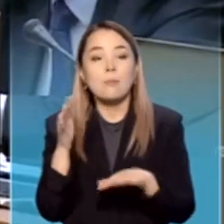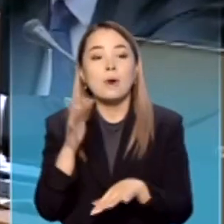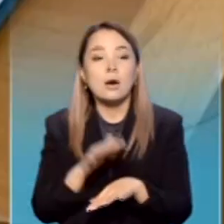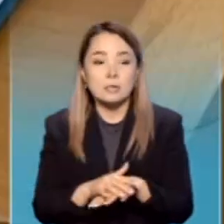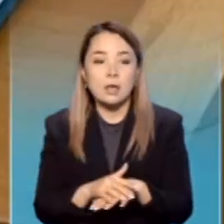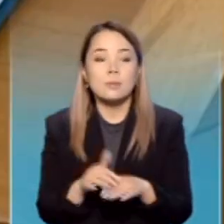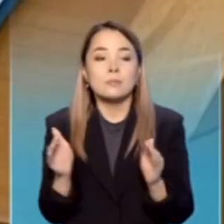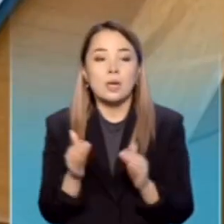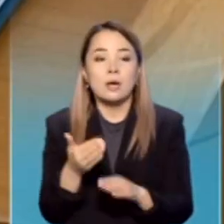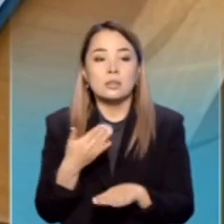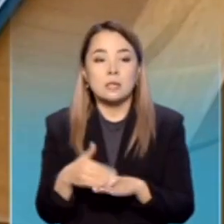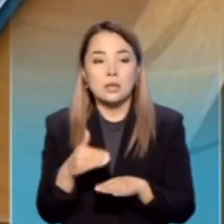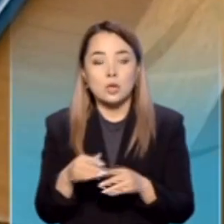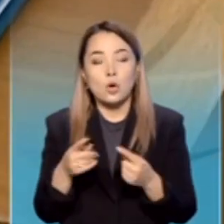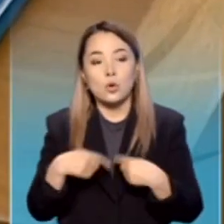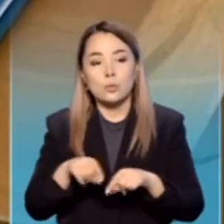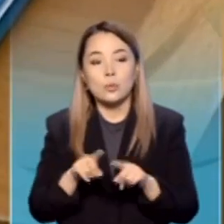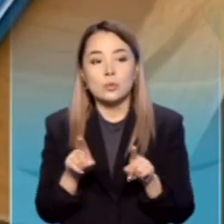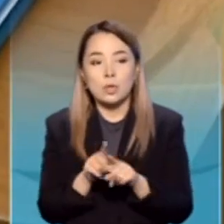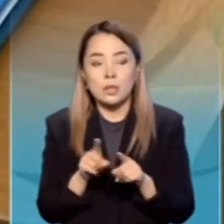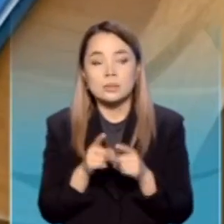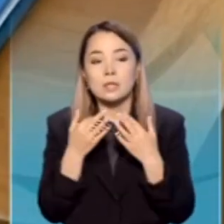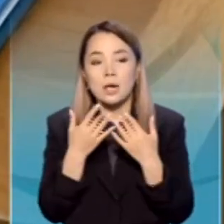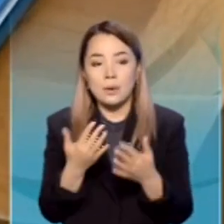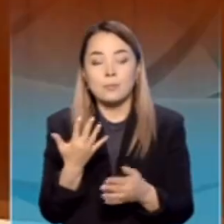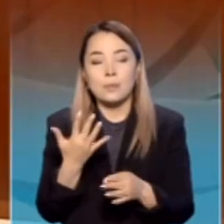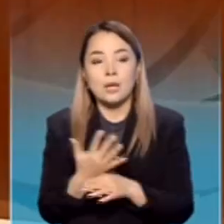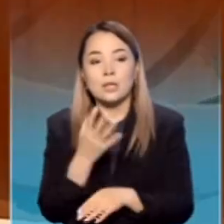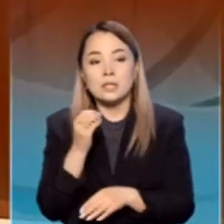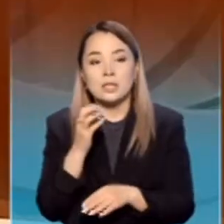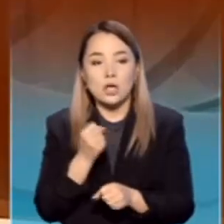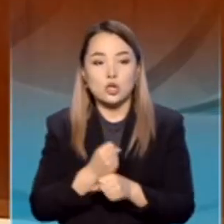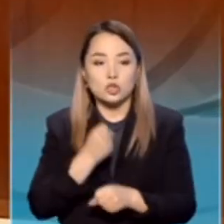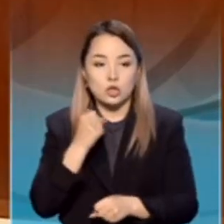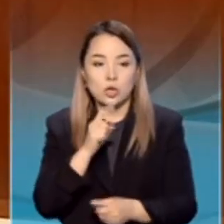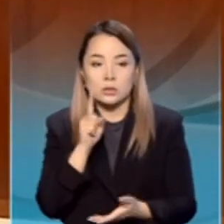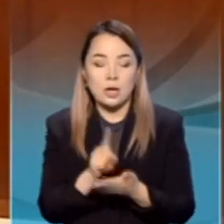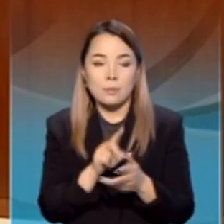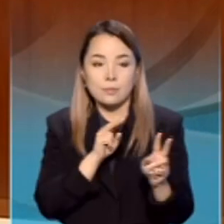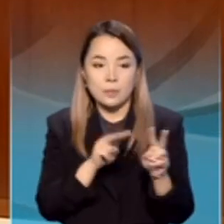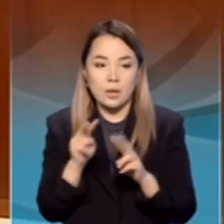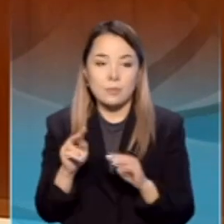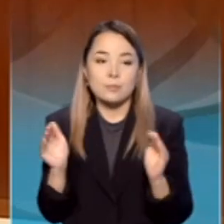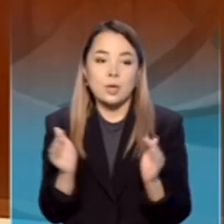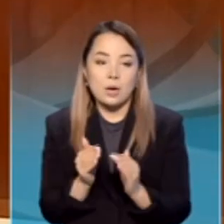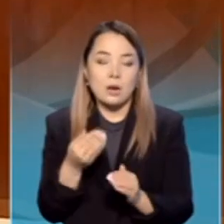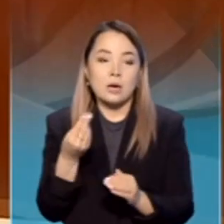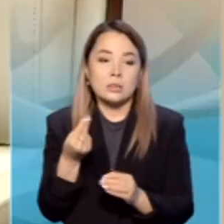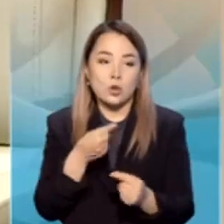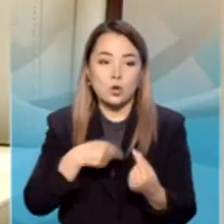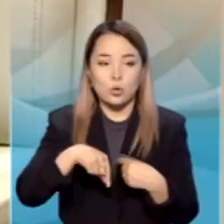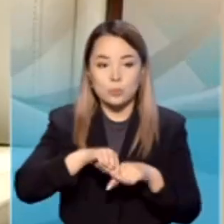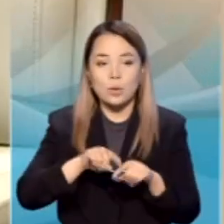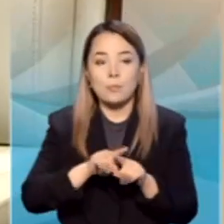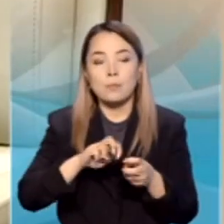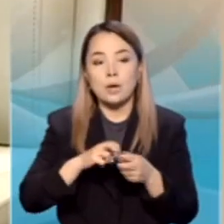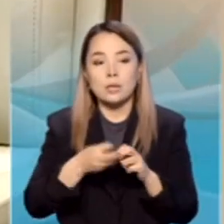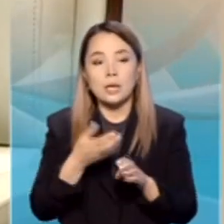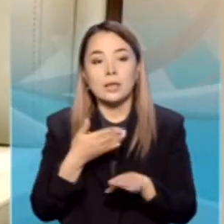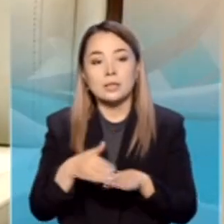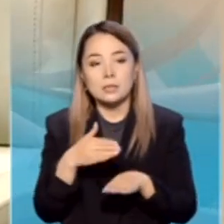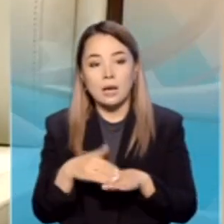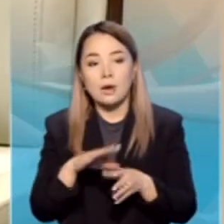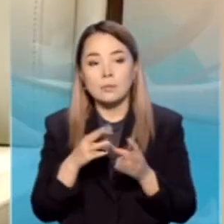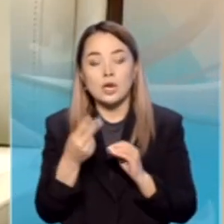мен микроқаржылық ұйымдарға қойылатын талап 5 есеге күшейтіледі. Ал микроқаржы ұйымдар проблемалық кредиттердің